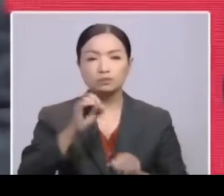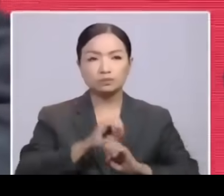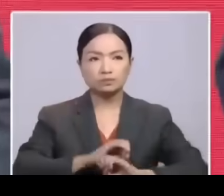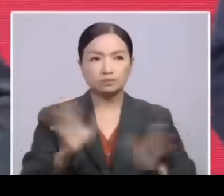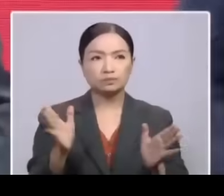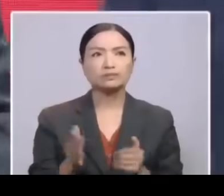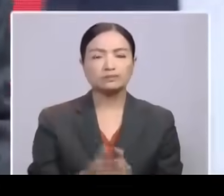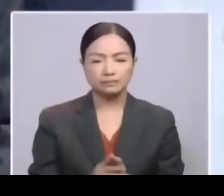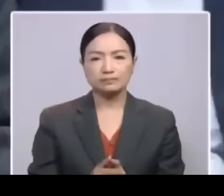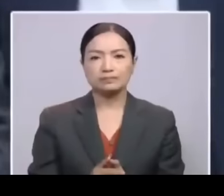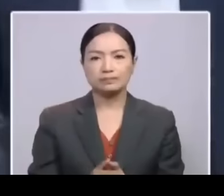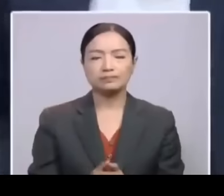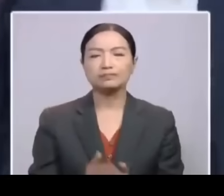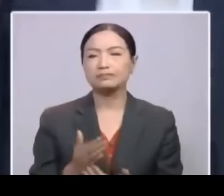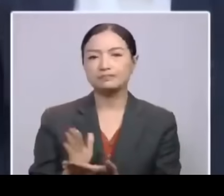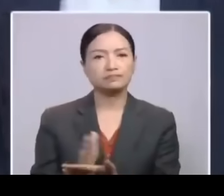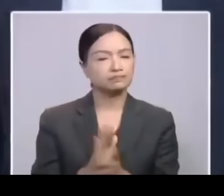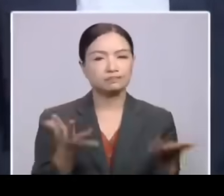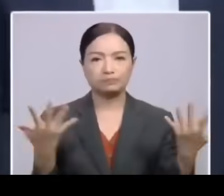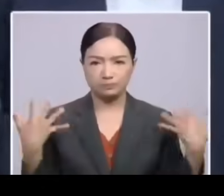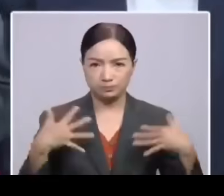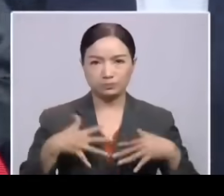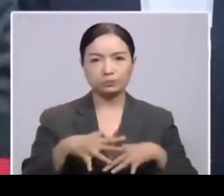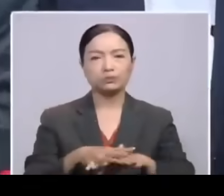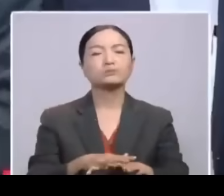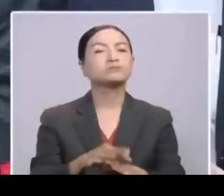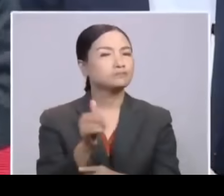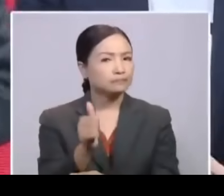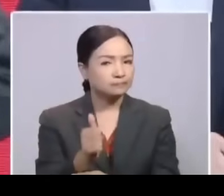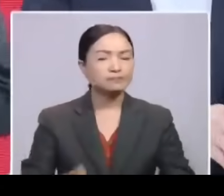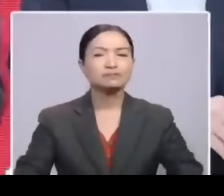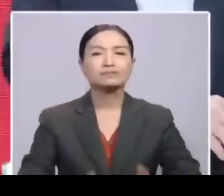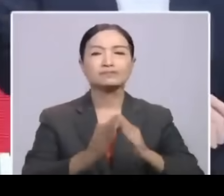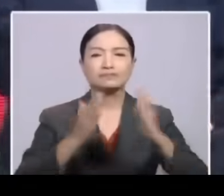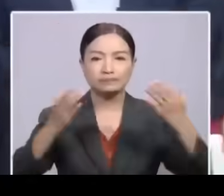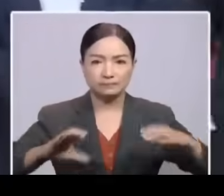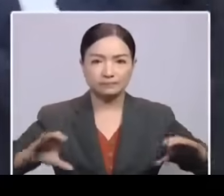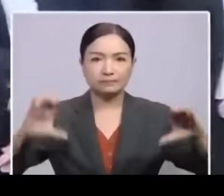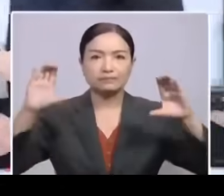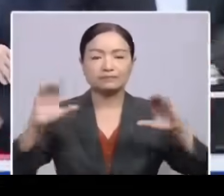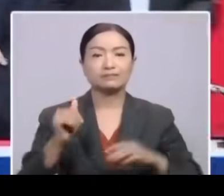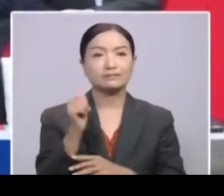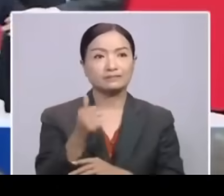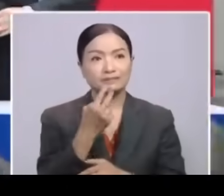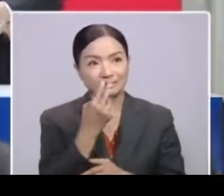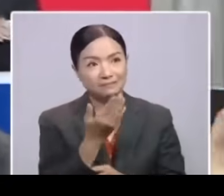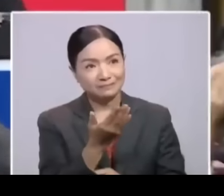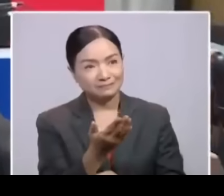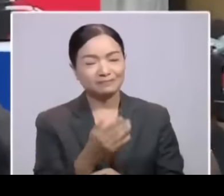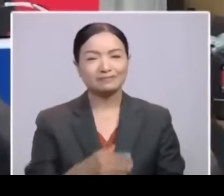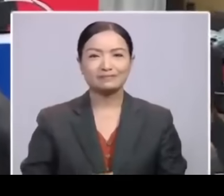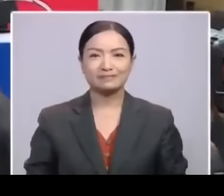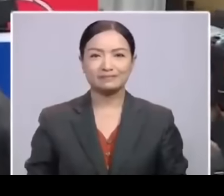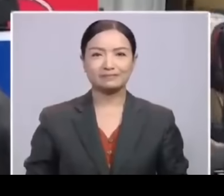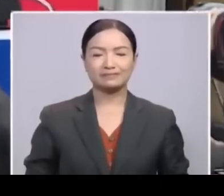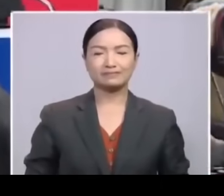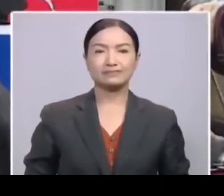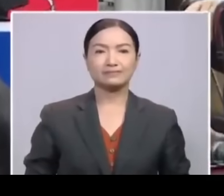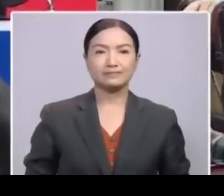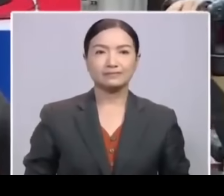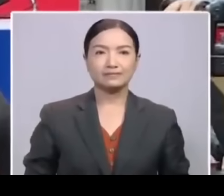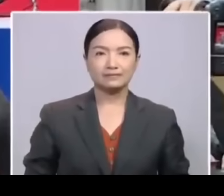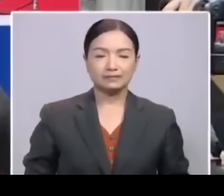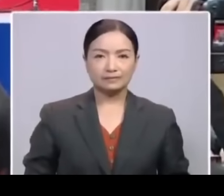การแบ่งขั้วนะคะและทางที่ดีที่สุดคือทำให้สามารถตั้งรัฐบาลได้สำเร็จไปฟังทางคุณภูมิทำกันหน่อยค่ะ